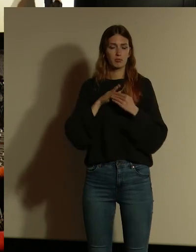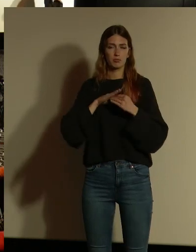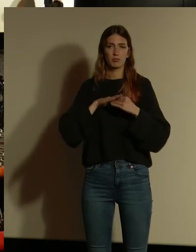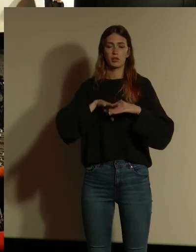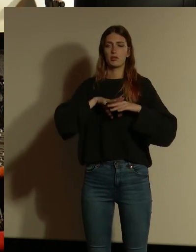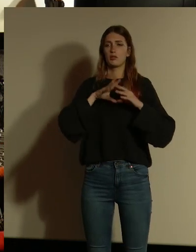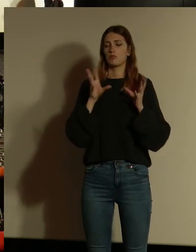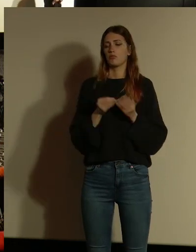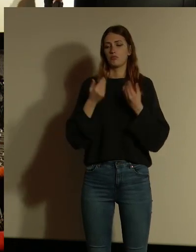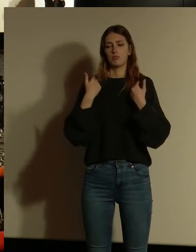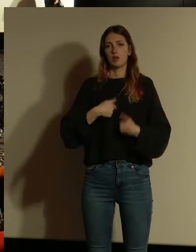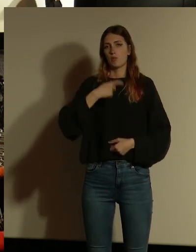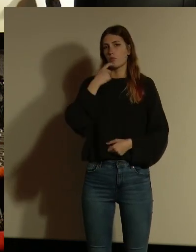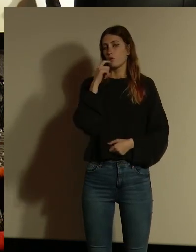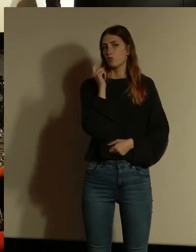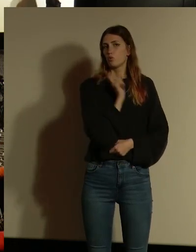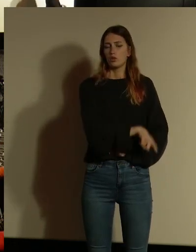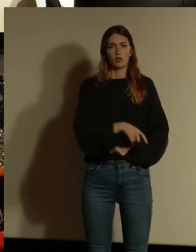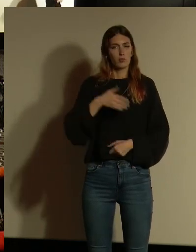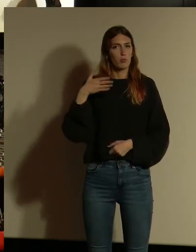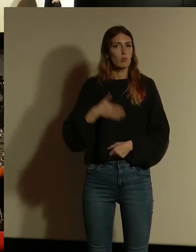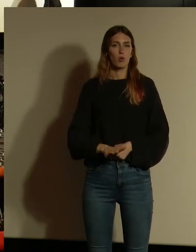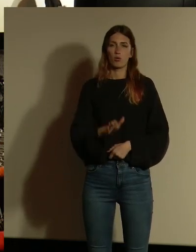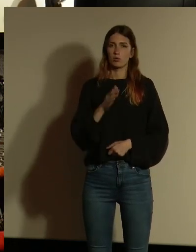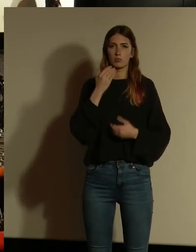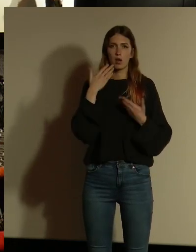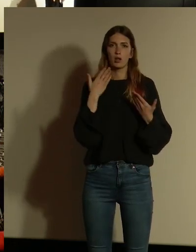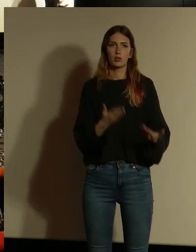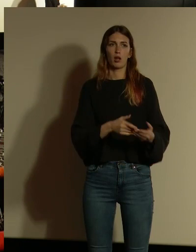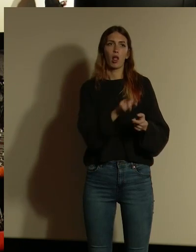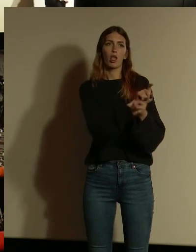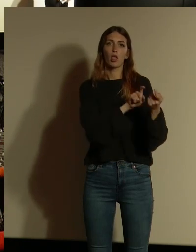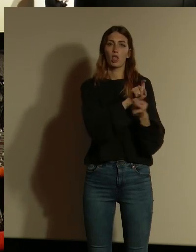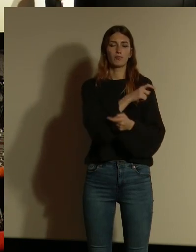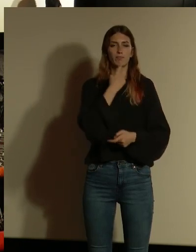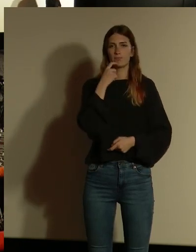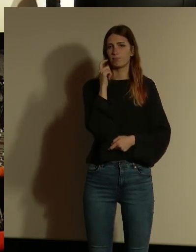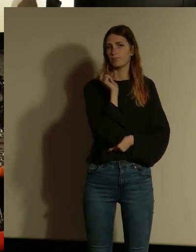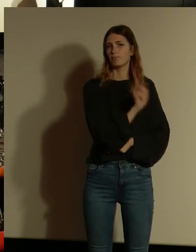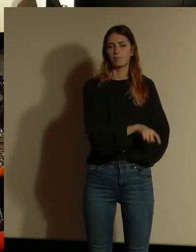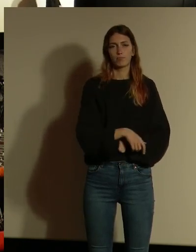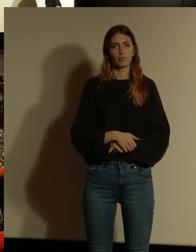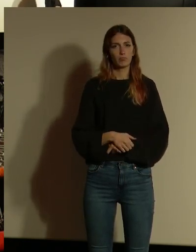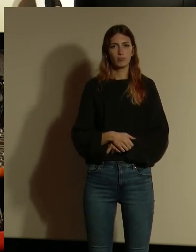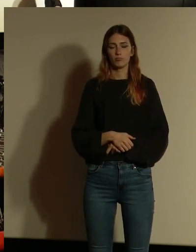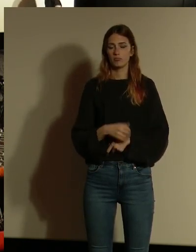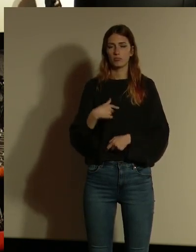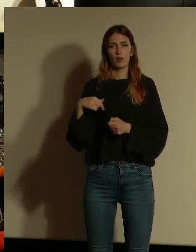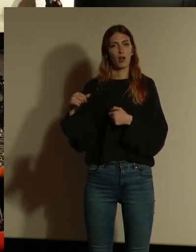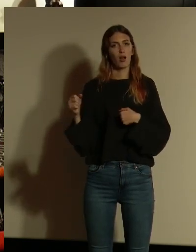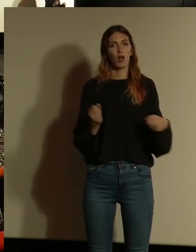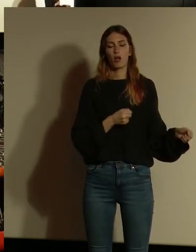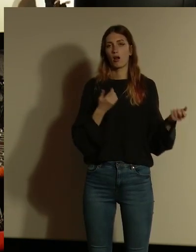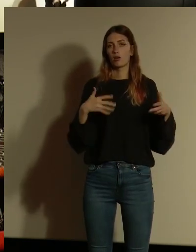pohuisti ja mind tõesti ei huvitanud enam, mis minust kokku luuletati. Olin sellega juba harjunud.